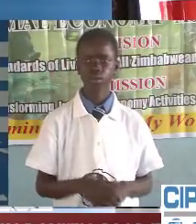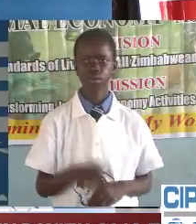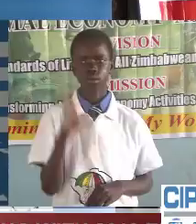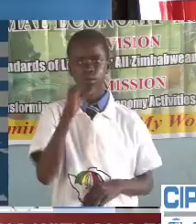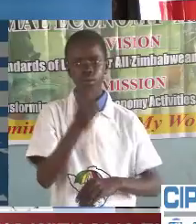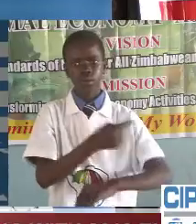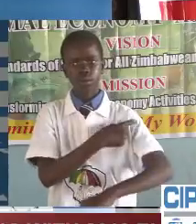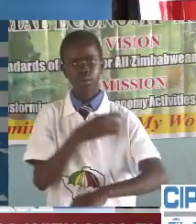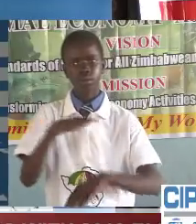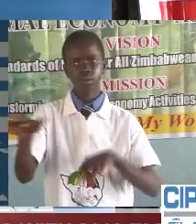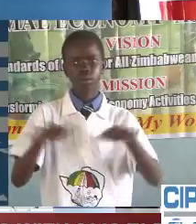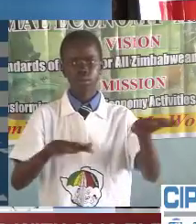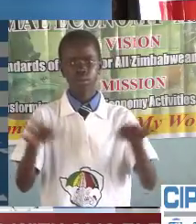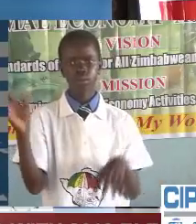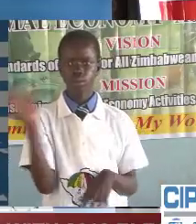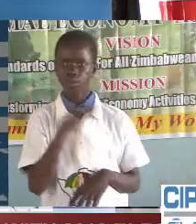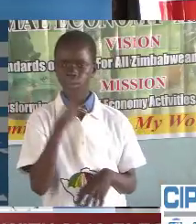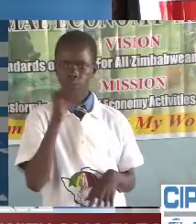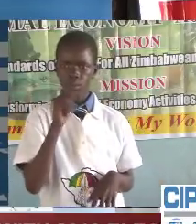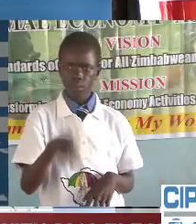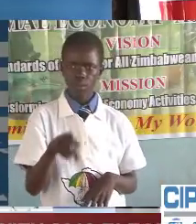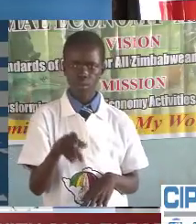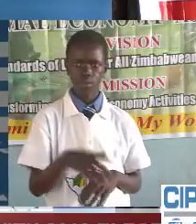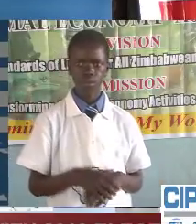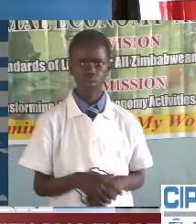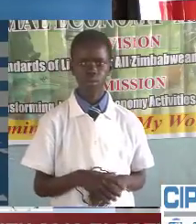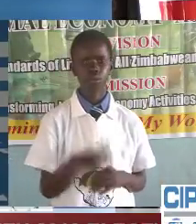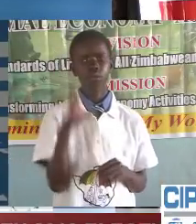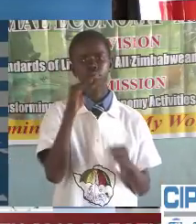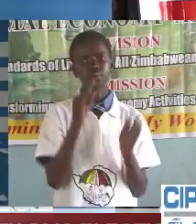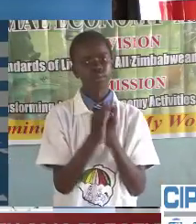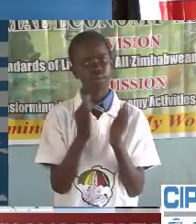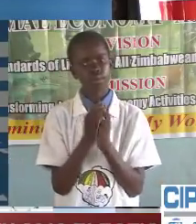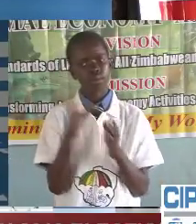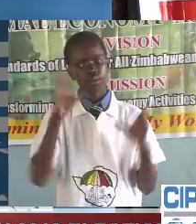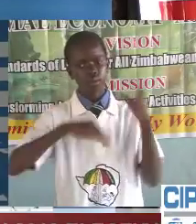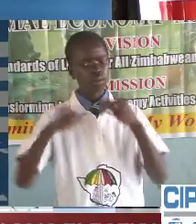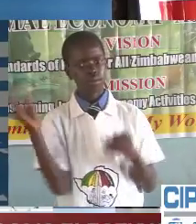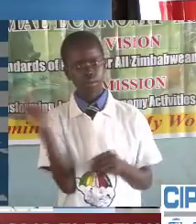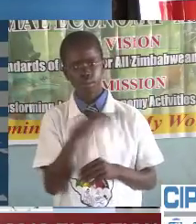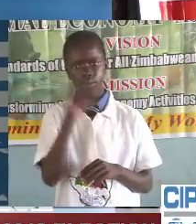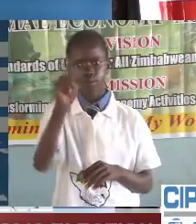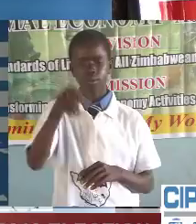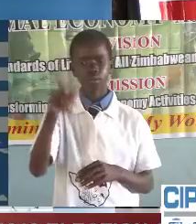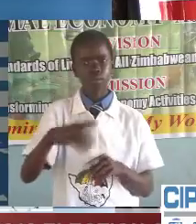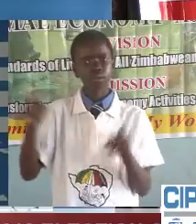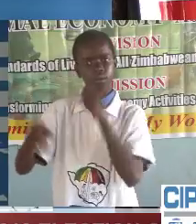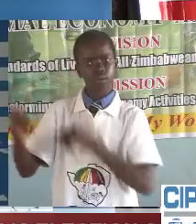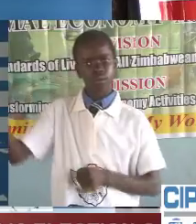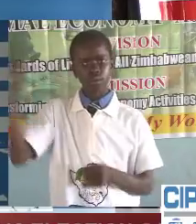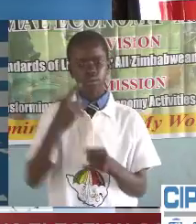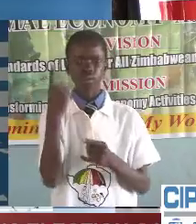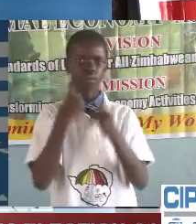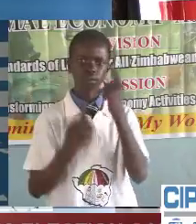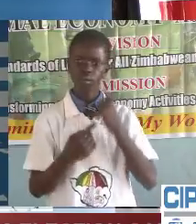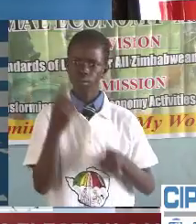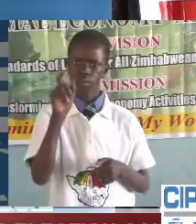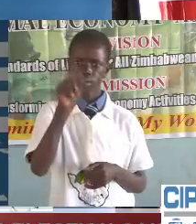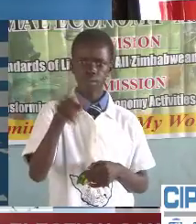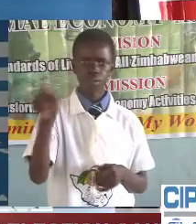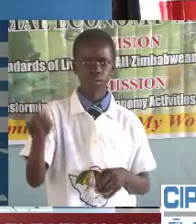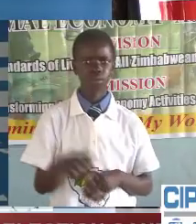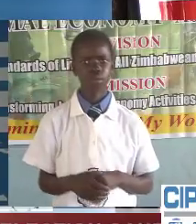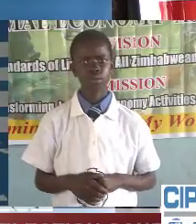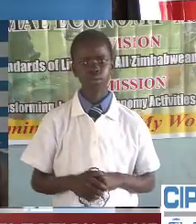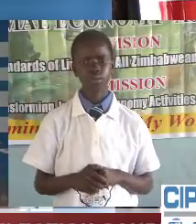ndo zvizhinji zvandingagona kutaura, asi zvizhinji ndataura kuti imi ndimo munouya nazvo zvichemo zvamuda zvinoadreswa